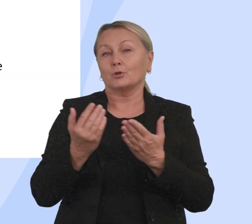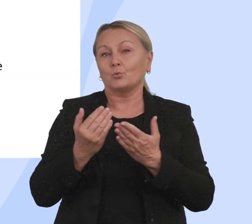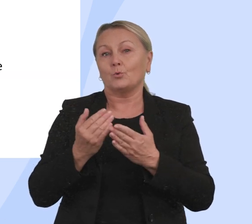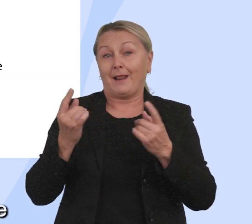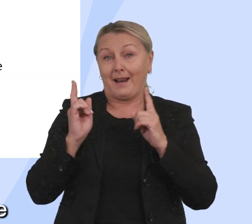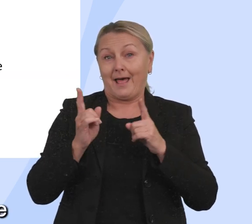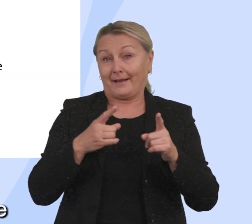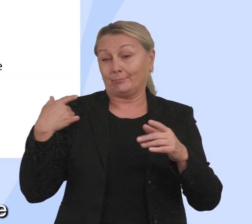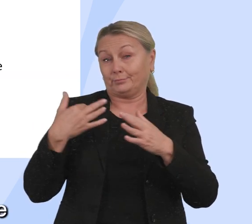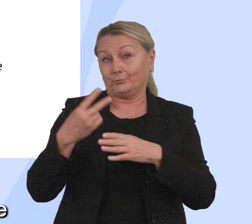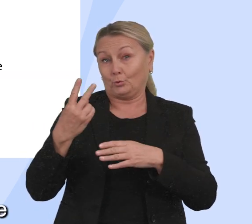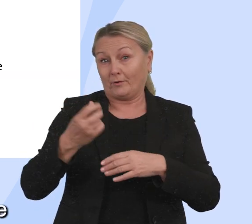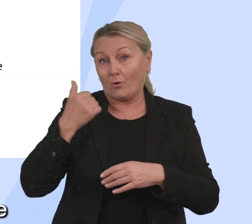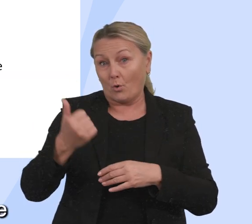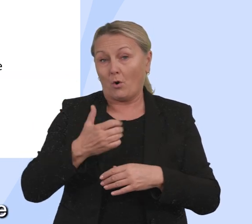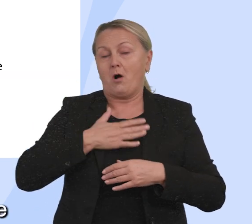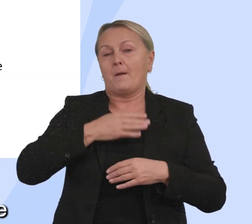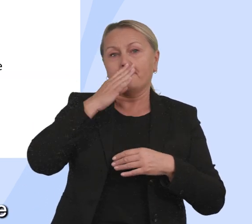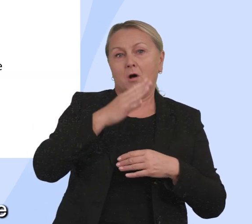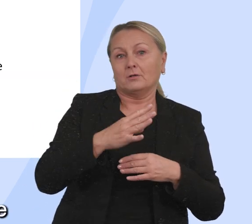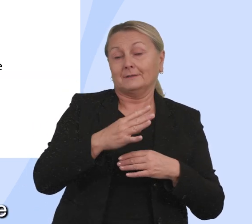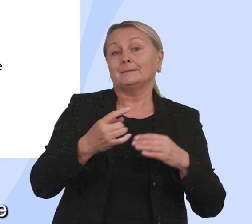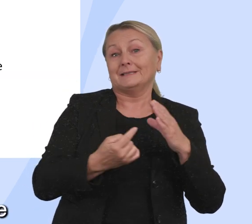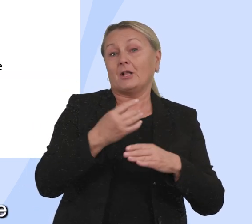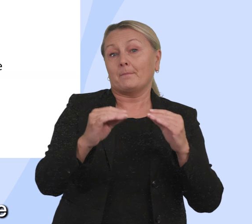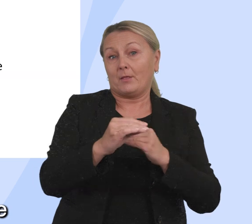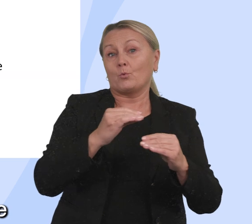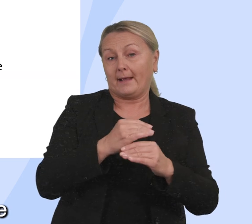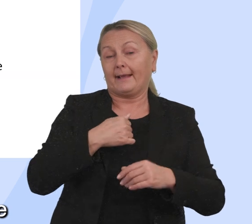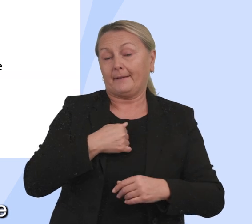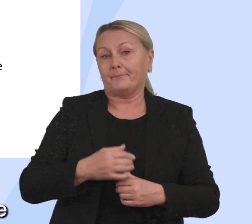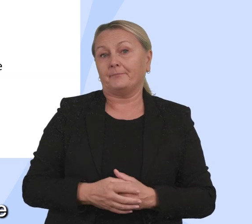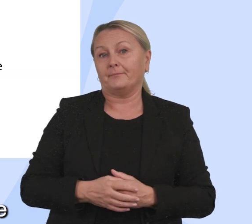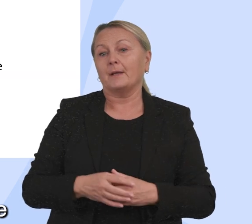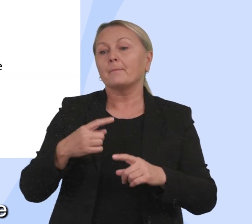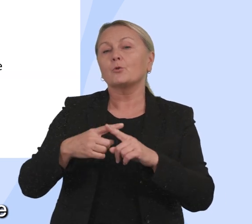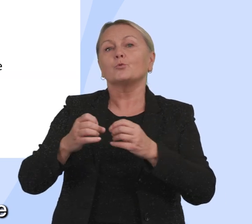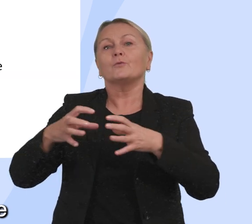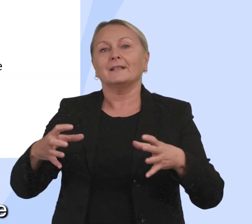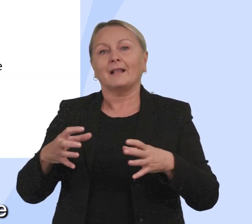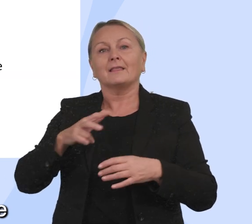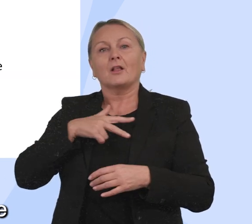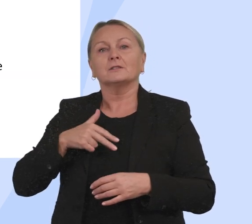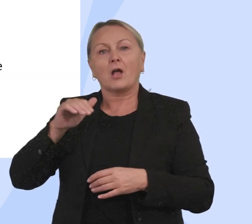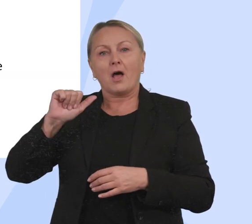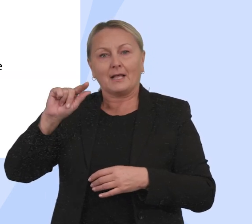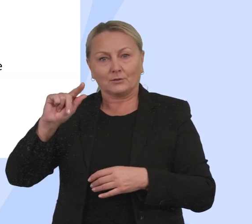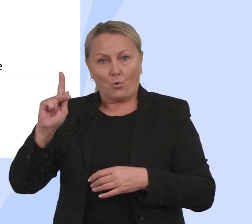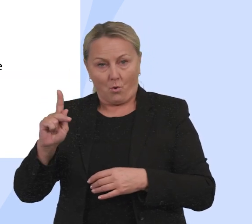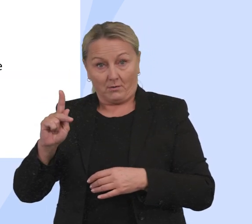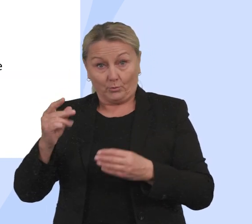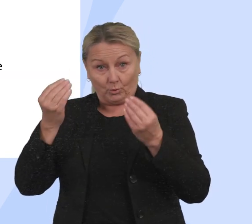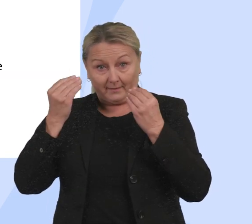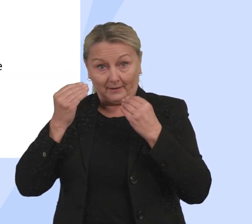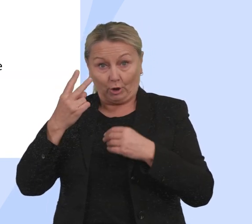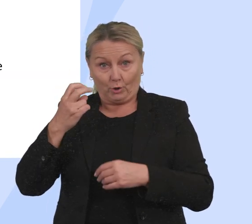specialpædagogik. Og så har jeg udviklet den danske akkrediterede ASK-uddannelse i 2017. Så er jeg formand